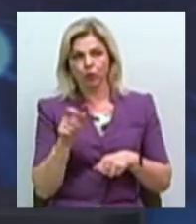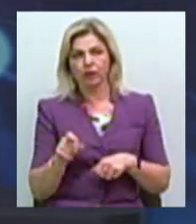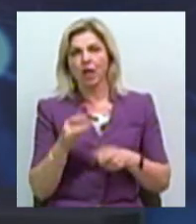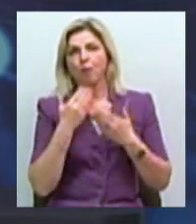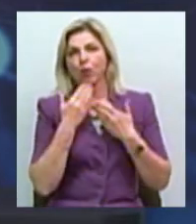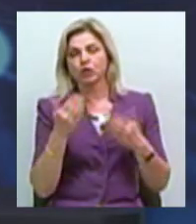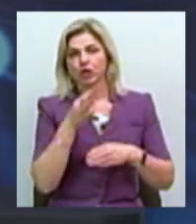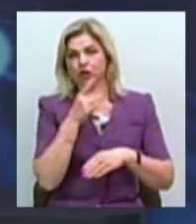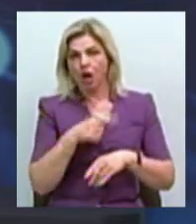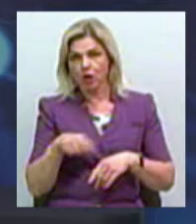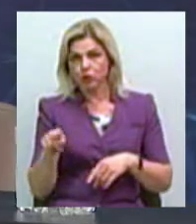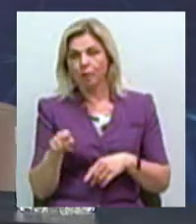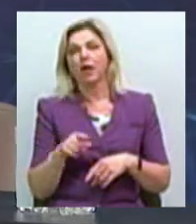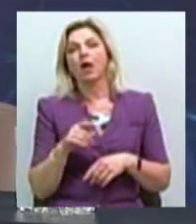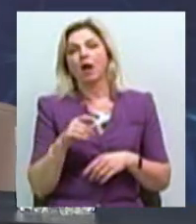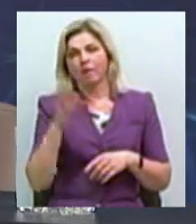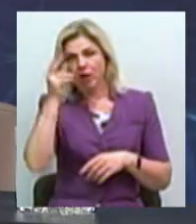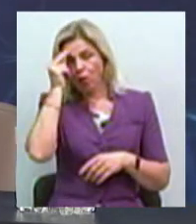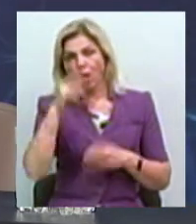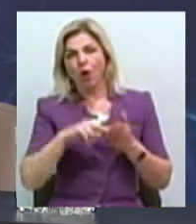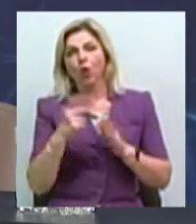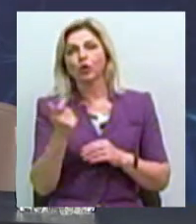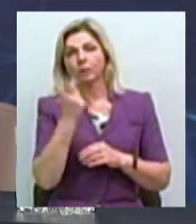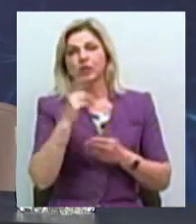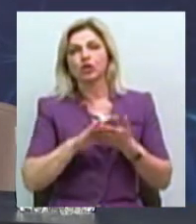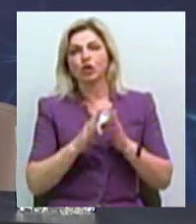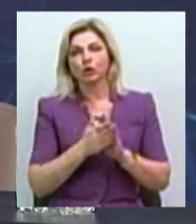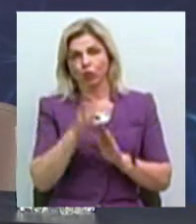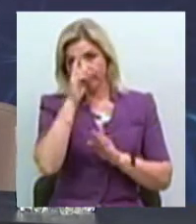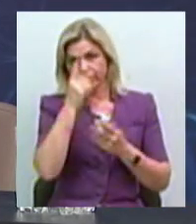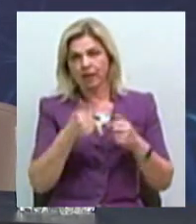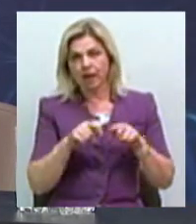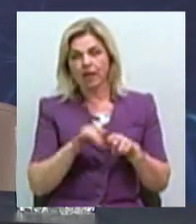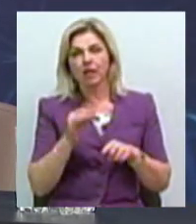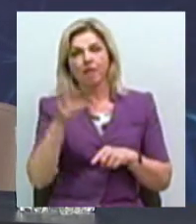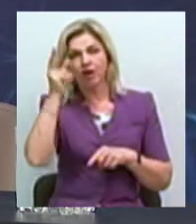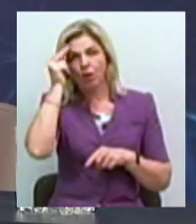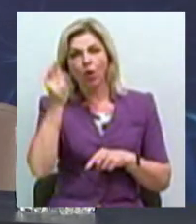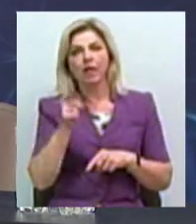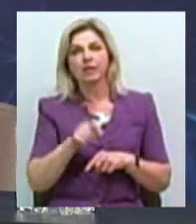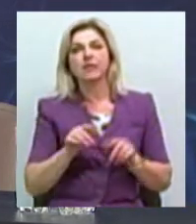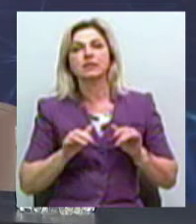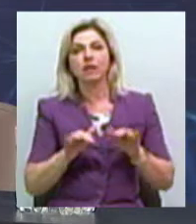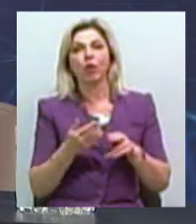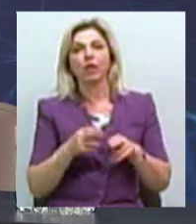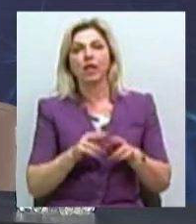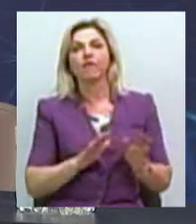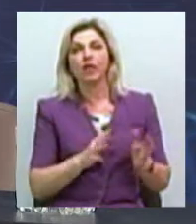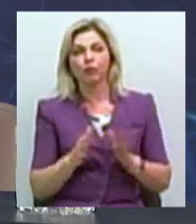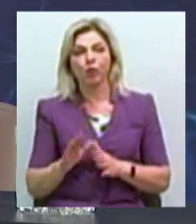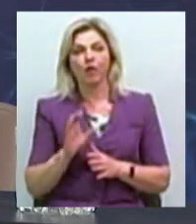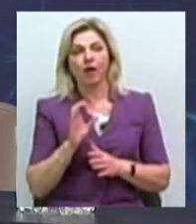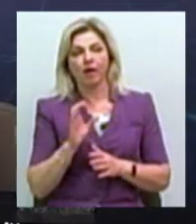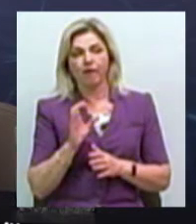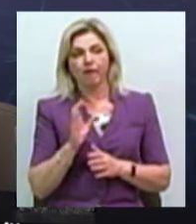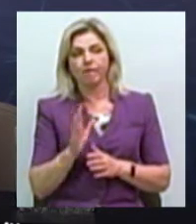часом, враховуючи економічну ситуацію в країні, а також враховуючи ті заходи, які відбуваються у нас в зоні проведення